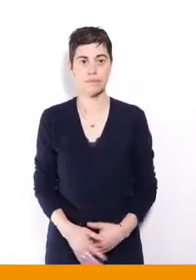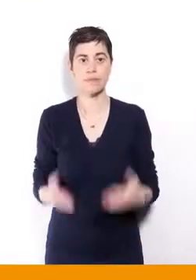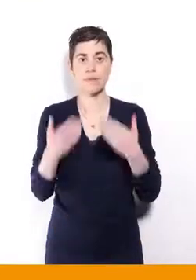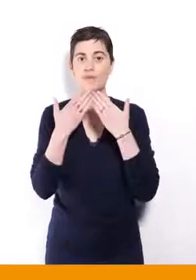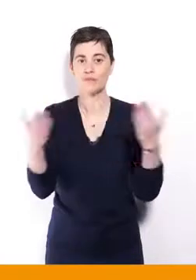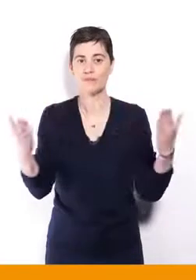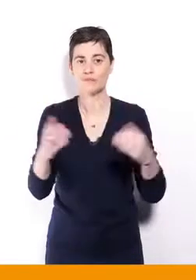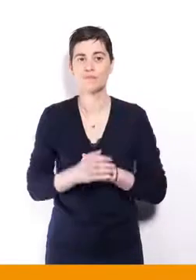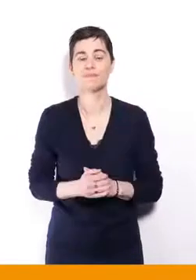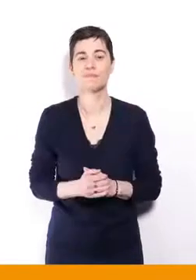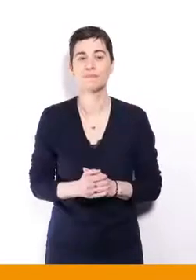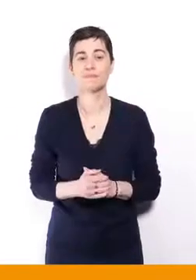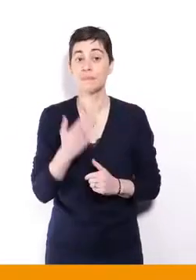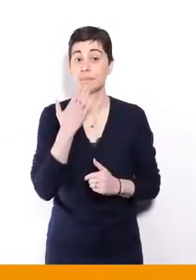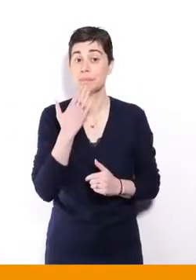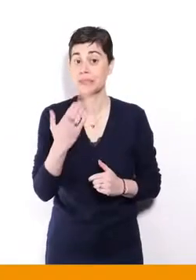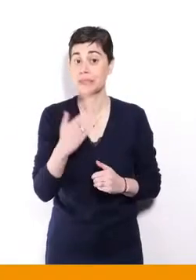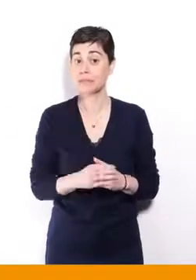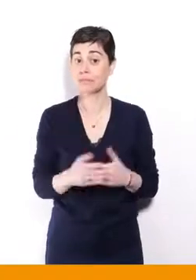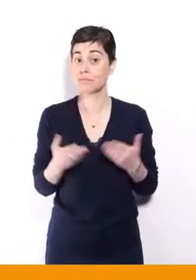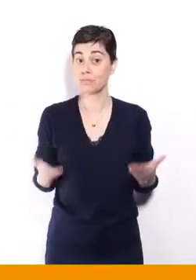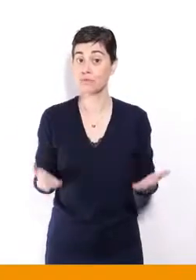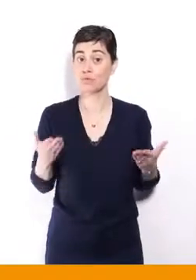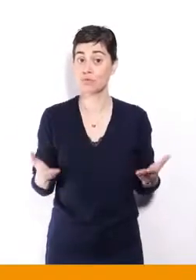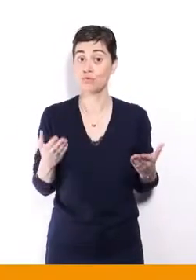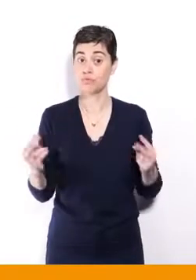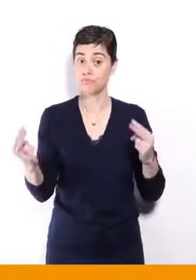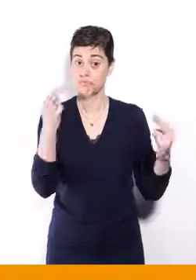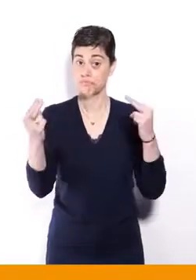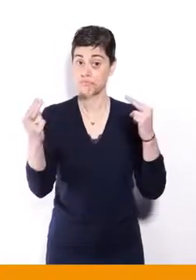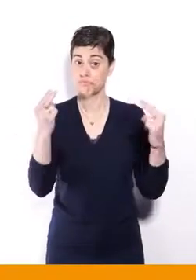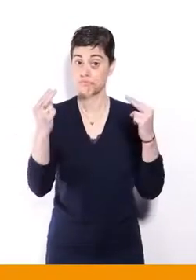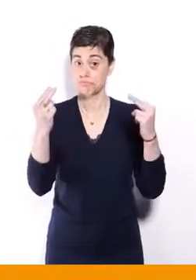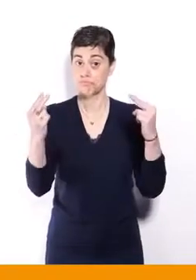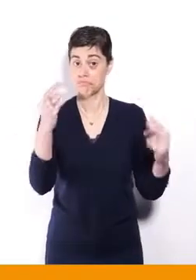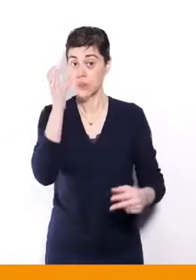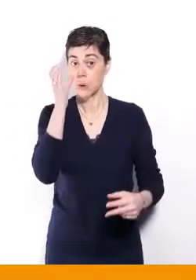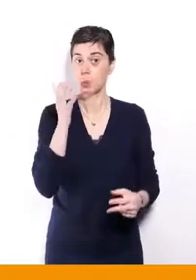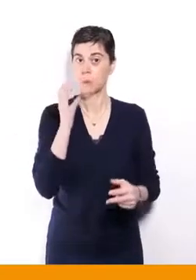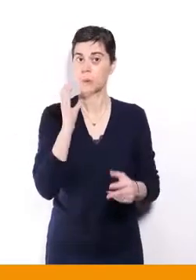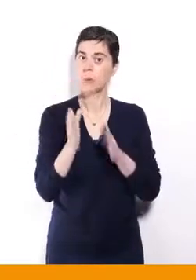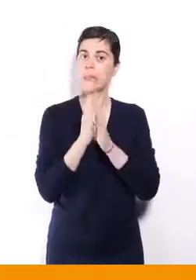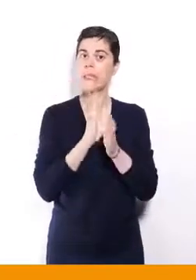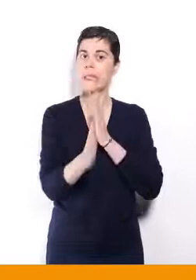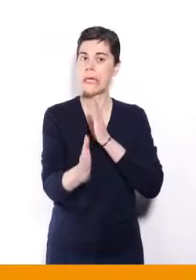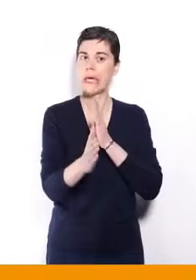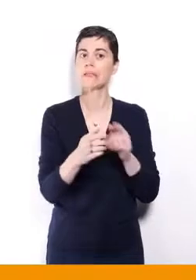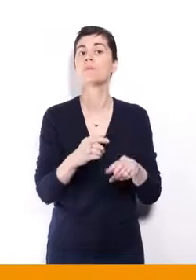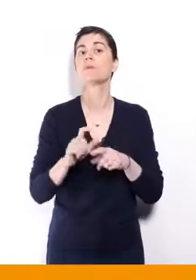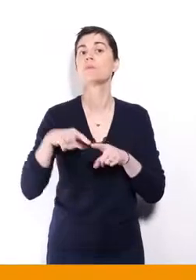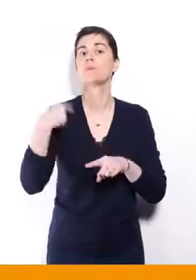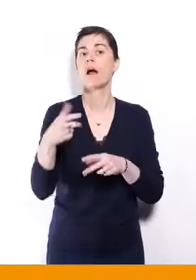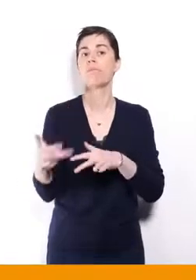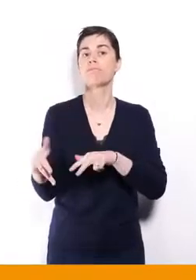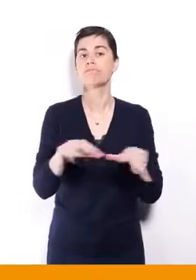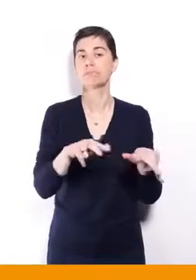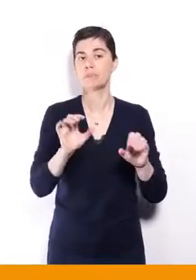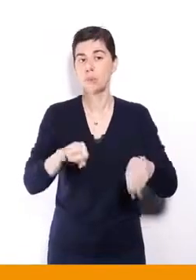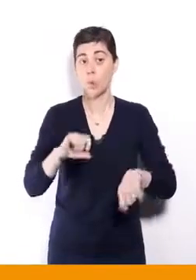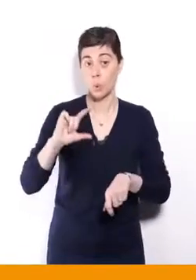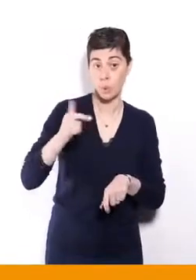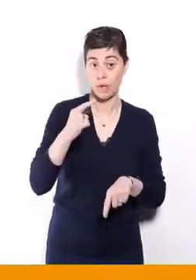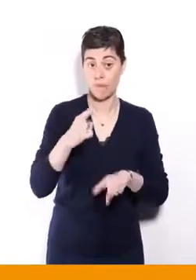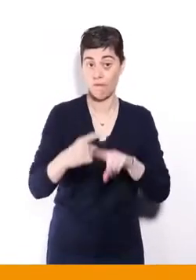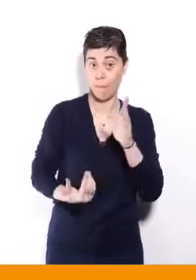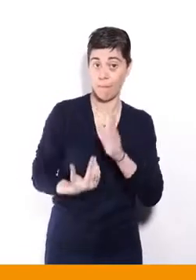Bonjour à tous, merci de nous retrouver, de nous écouter en direct ou plus tard en replay pour cette deuxième matinée